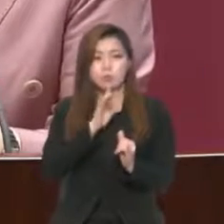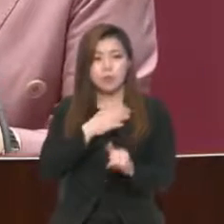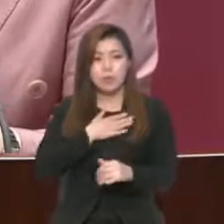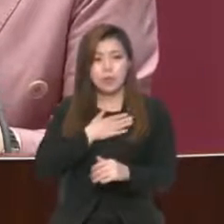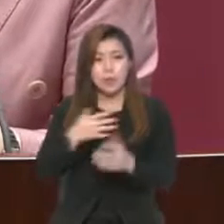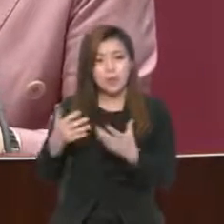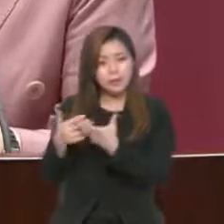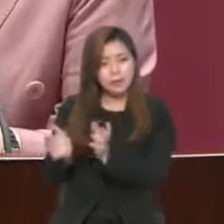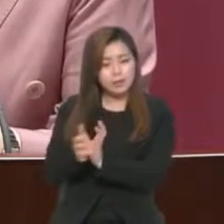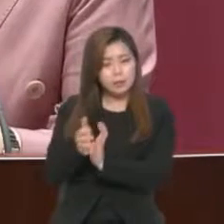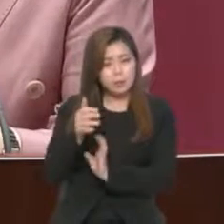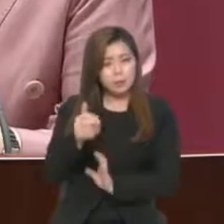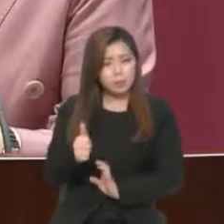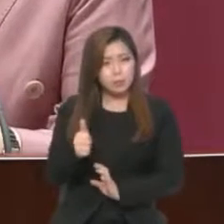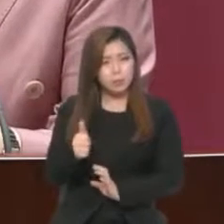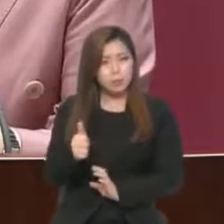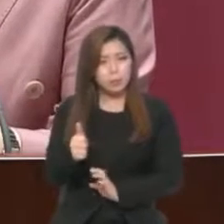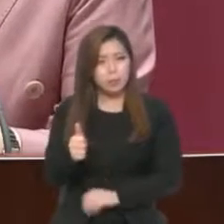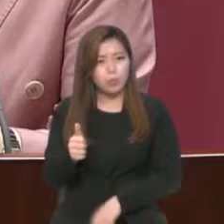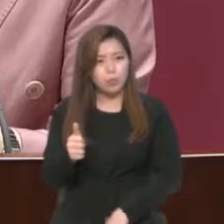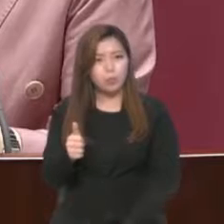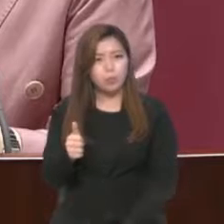굉장히